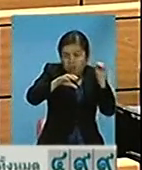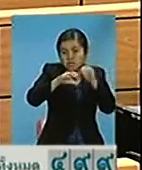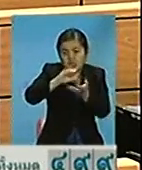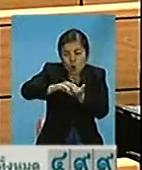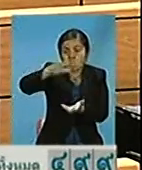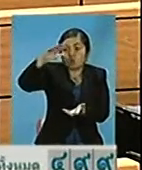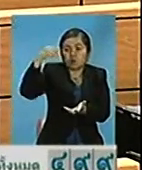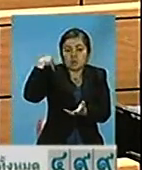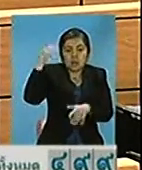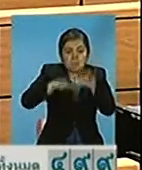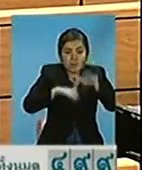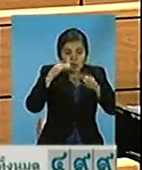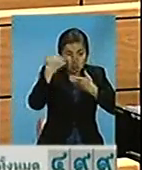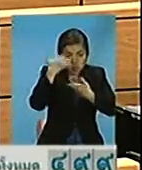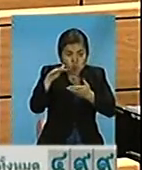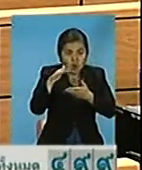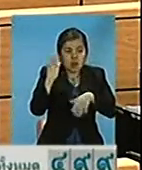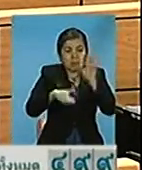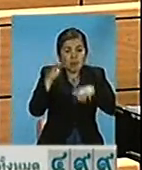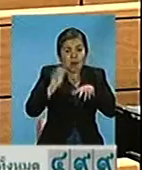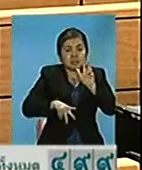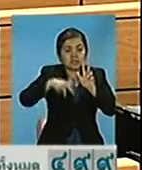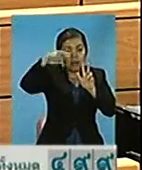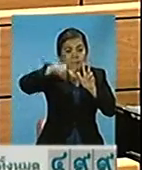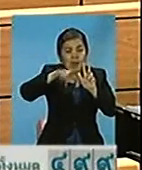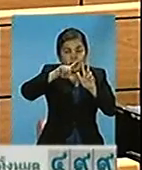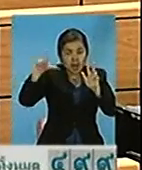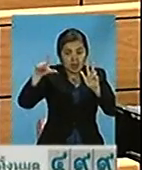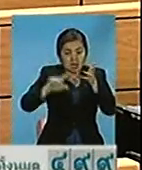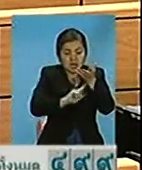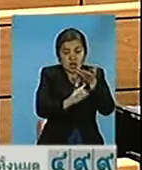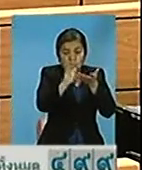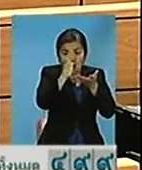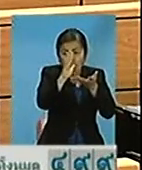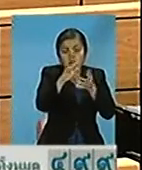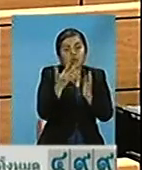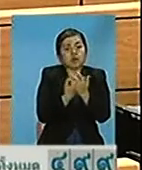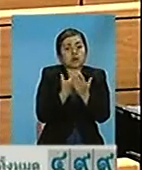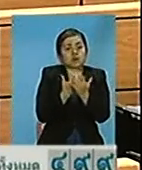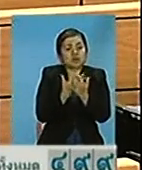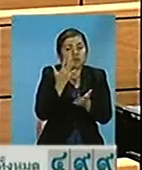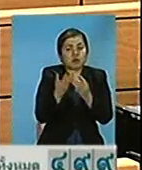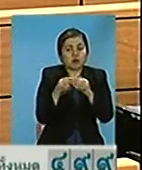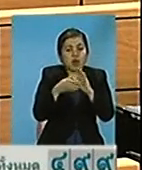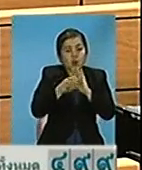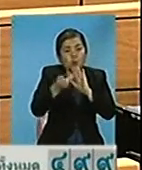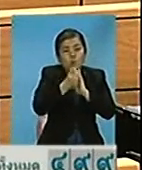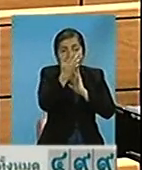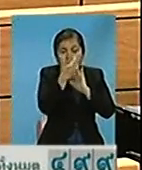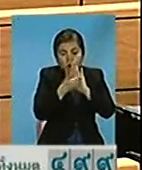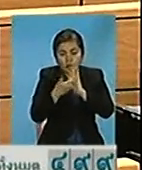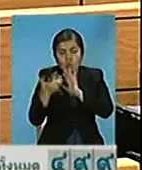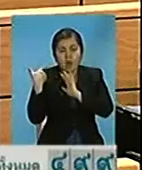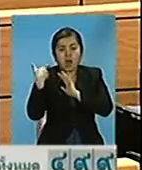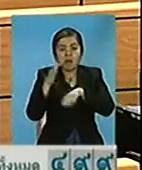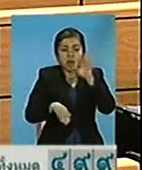3ล้านตัน 3,000 ล้านตันครับกิโลกรัมละ5บาท 15,000 ล้านเมื่อก่อนก็ไว้ทำ